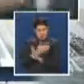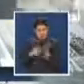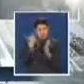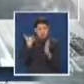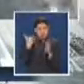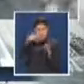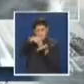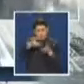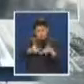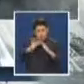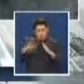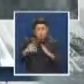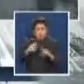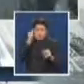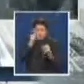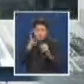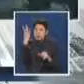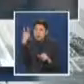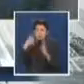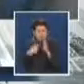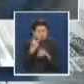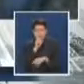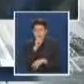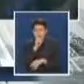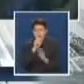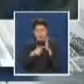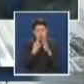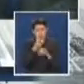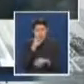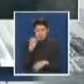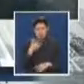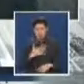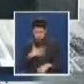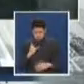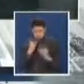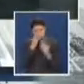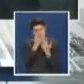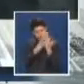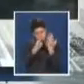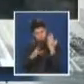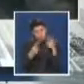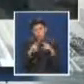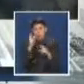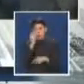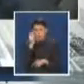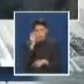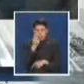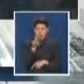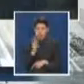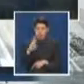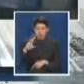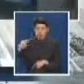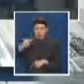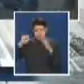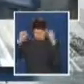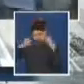กนะครับผมจำได้น้ำท่วมเริ่มประมาณวันอาทิตย์เนี่ยวันจันทร์เนี่ยผมลงพื้นที่แล้วนะฮะวันอังคารเนี่ยครม.อนุมัติ